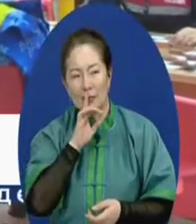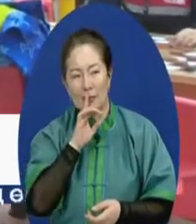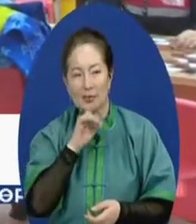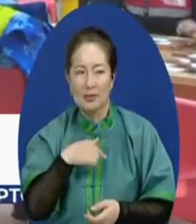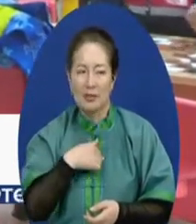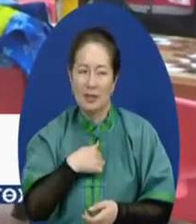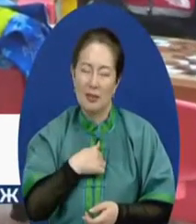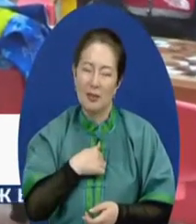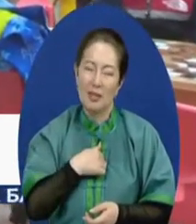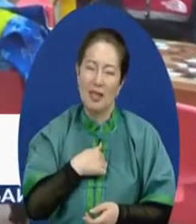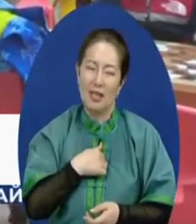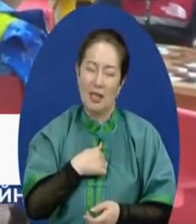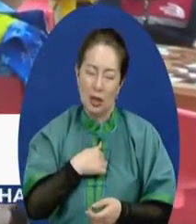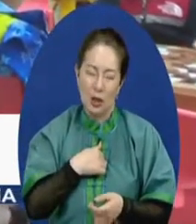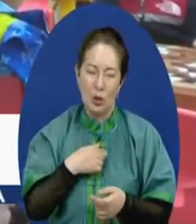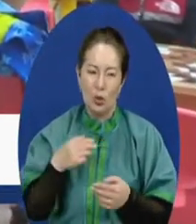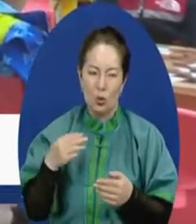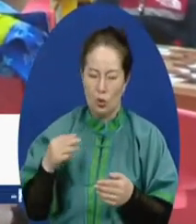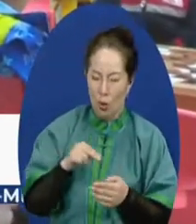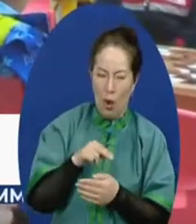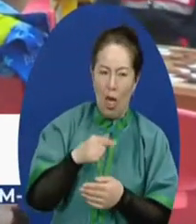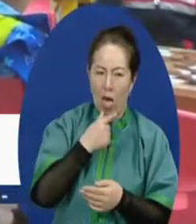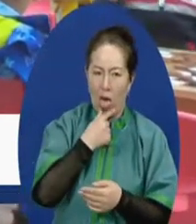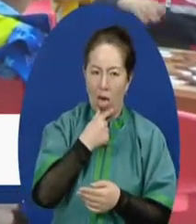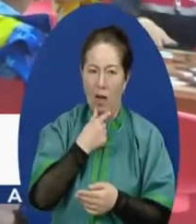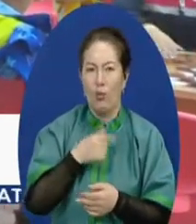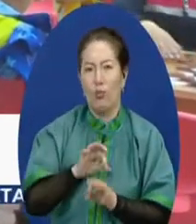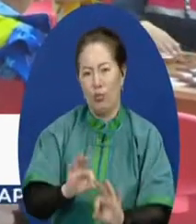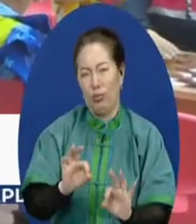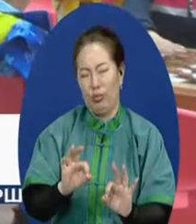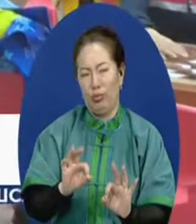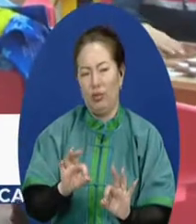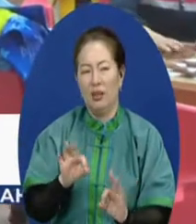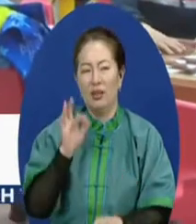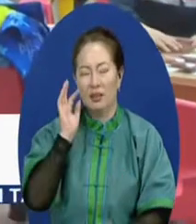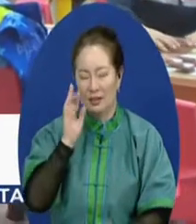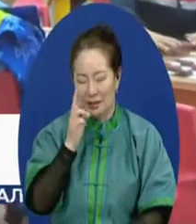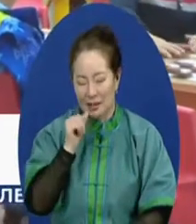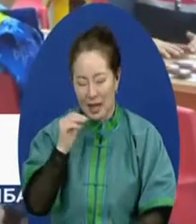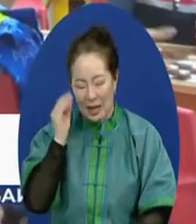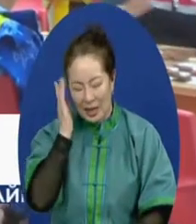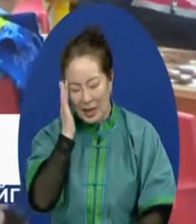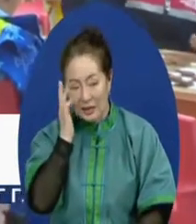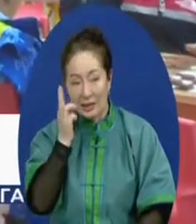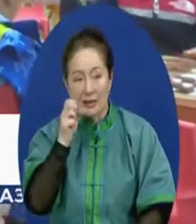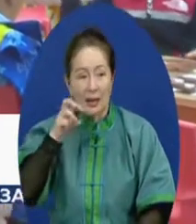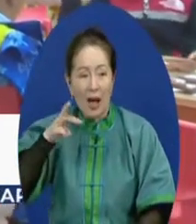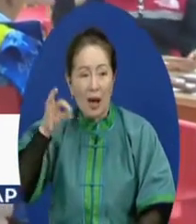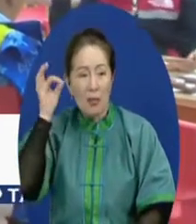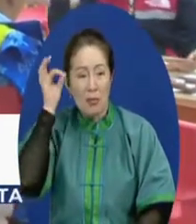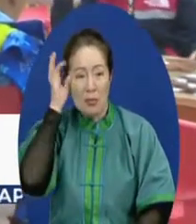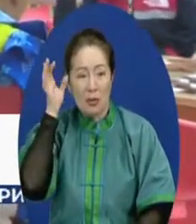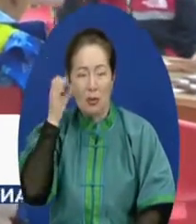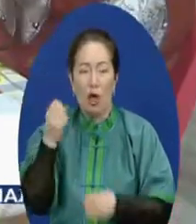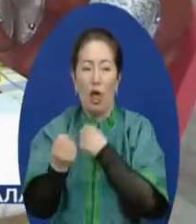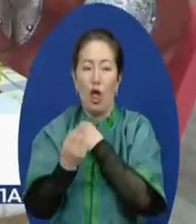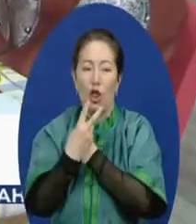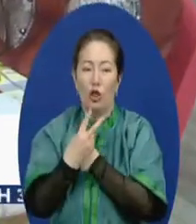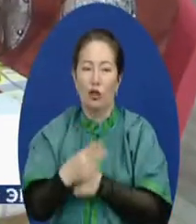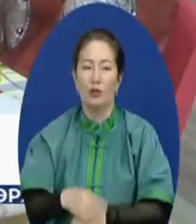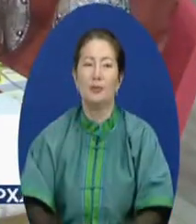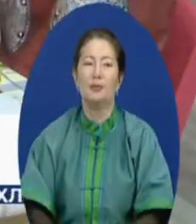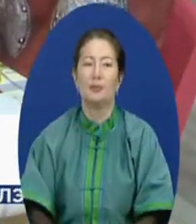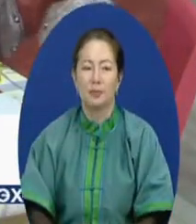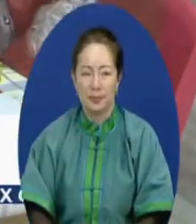чи намайг нүүдлэхгүй болгоод ийцэн байхгүй. Тэгээ би яаж даам гарахаа мэдэхгүй тэгээ би